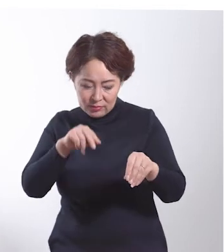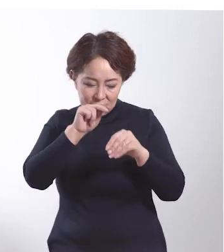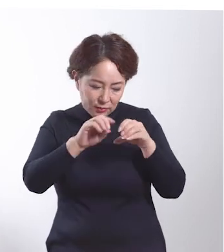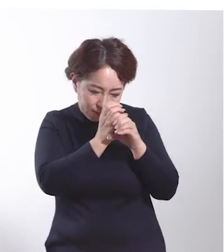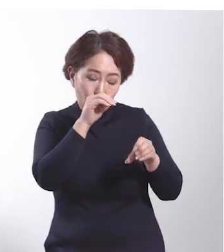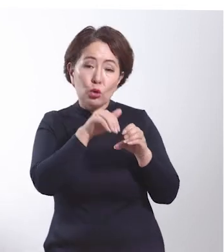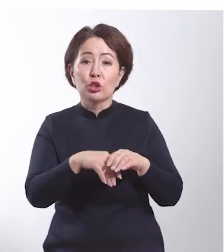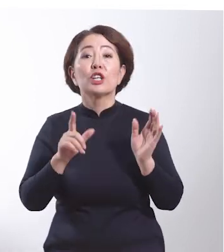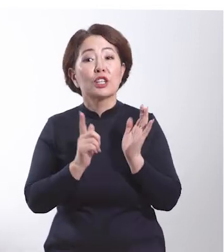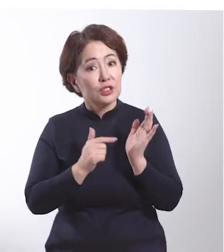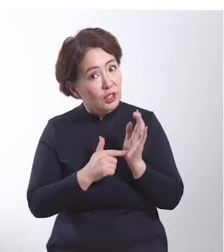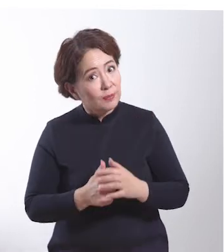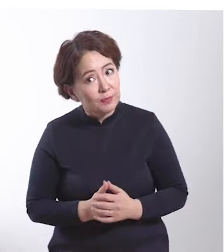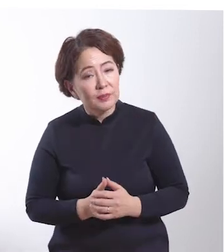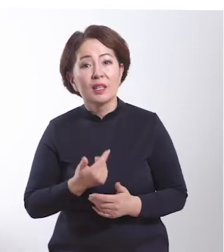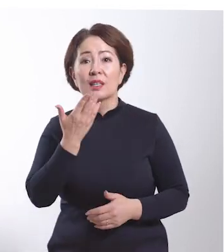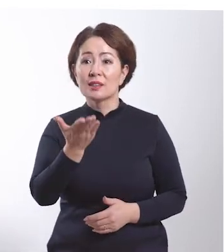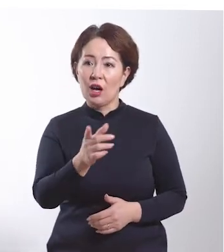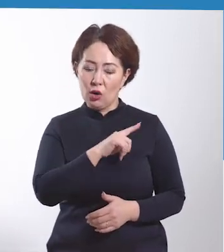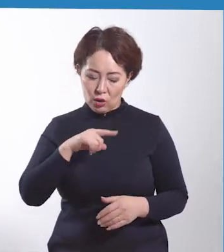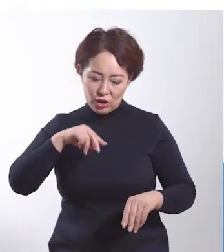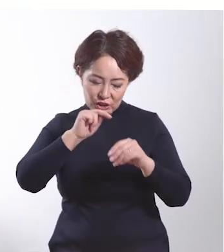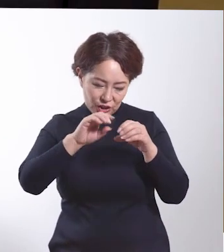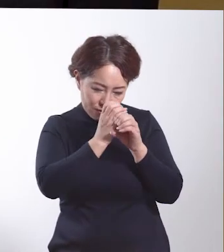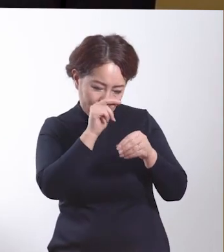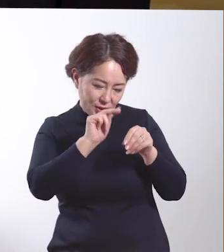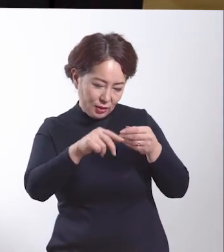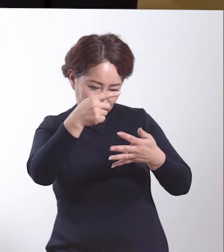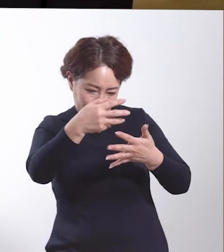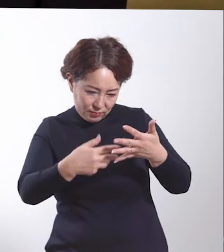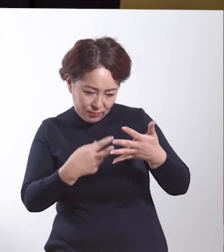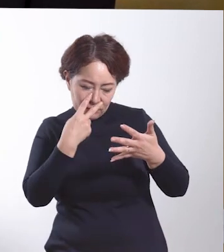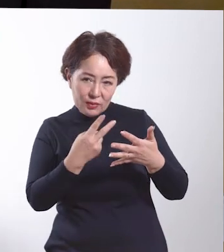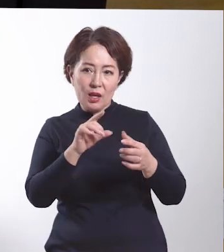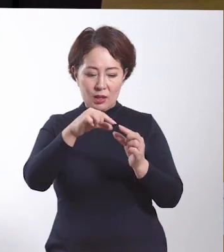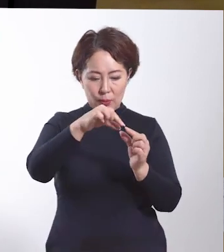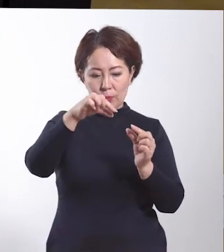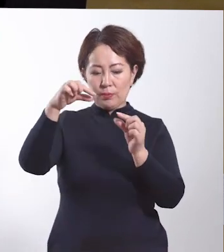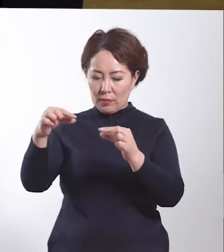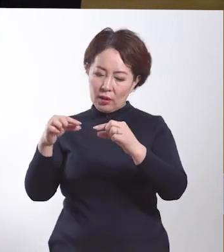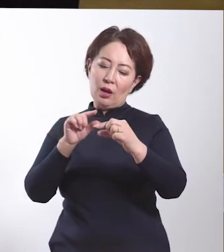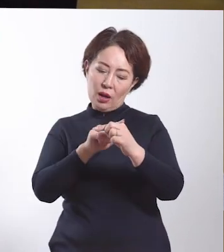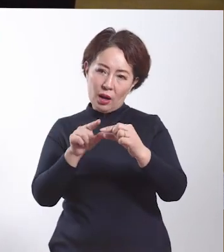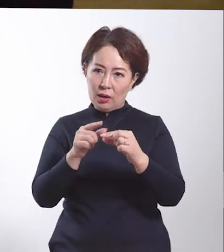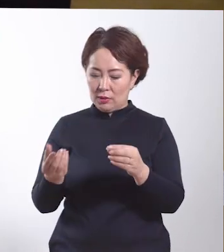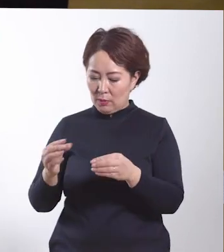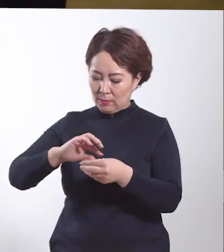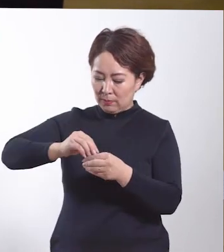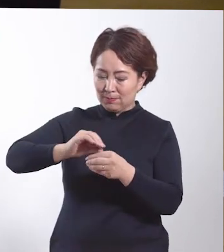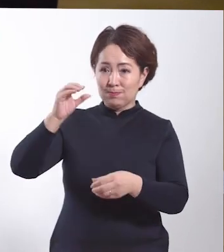онцлуур ашиглан шинжилгээ хийх хэрэгтэй болно. Ингээд та шинжилгээг хийж дууссан тул шинжилгээний савхыг